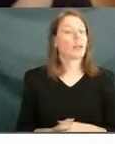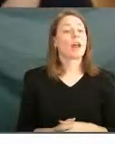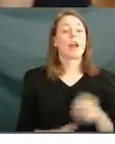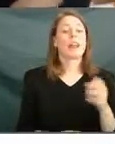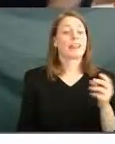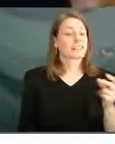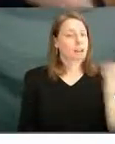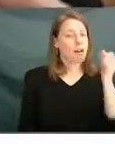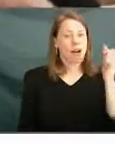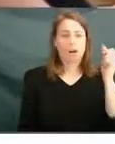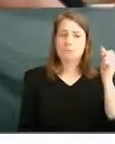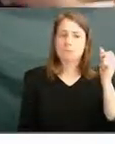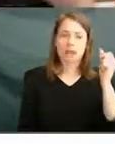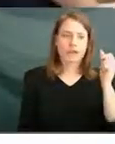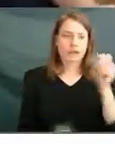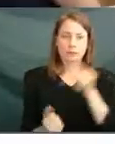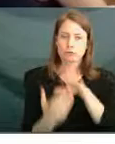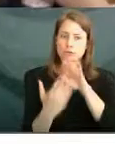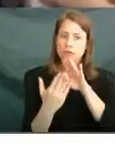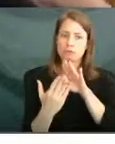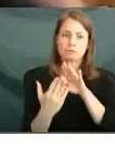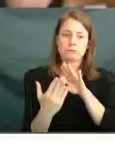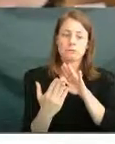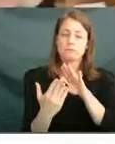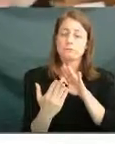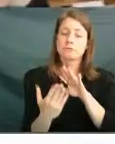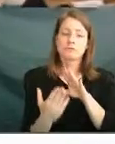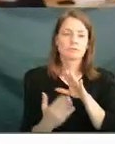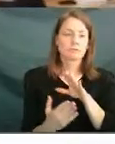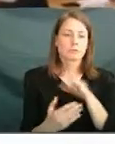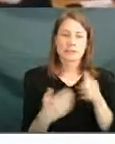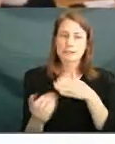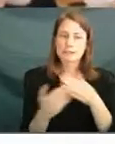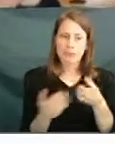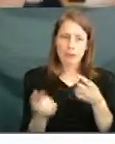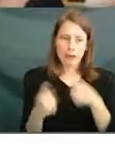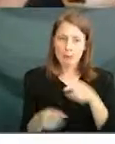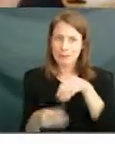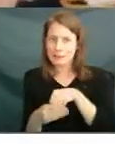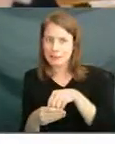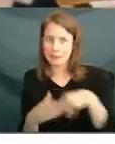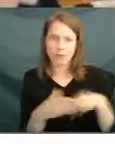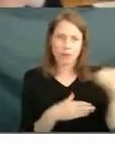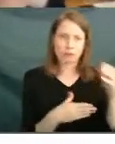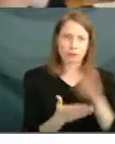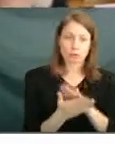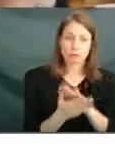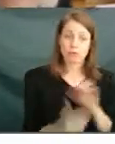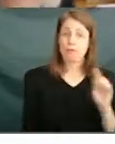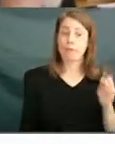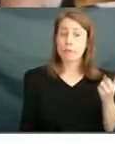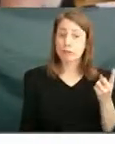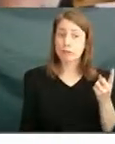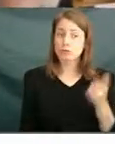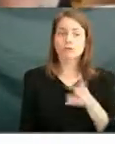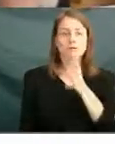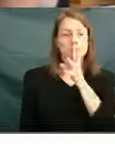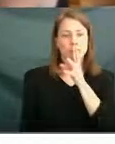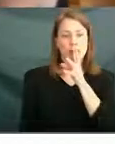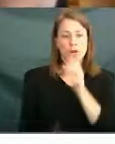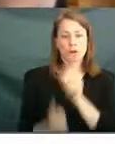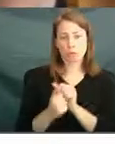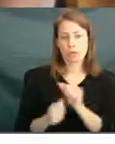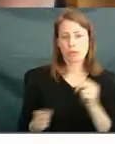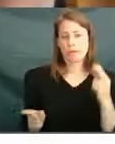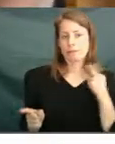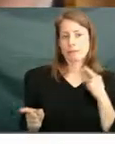employ. First, teacher Elin Åkesson talks to the victim. Jeg synes det var veldig trist, Sven Henrik, å få høre hva som skjedde på